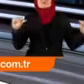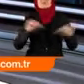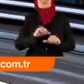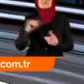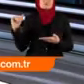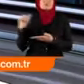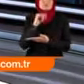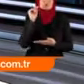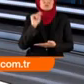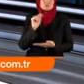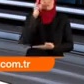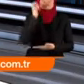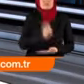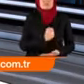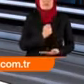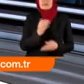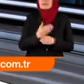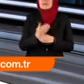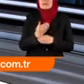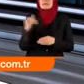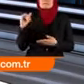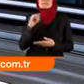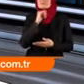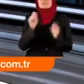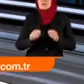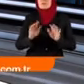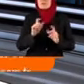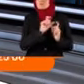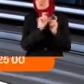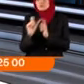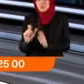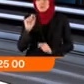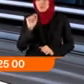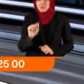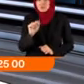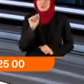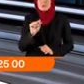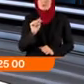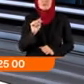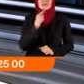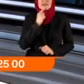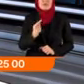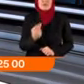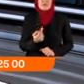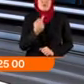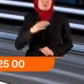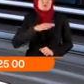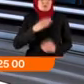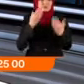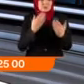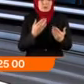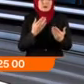neden devrede olmadığını soruyor Ana muhalefet liderinin bu temelsiz iddiasına bakanlardan da tepki var Cumhurbaşkanı Recep Tayyip